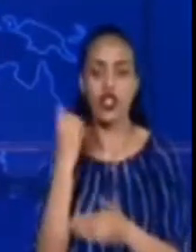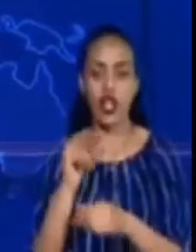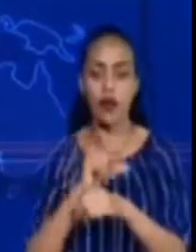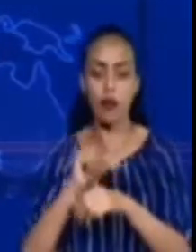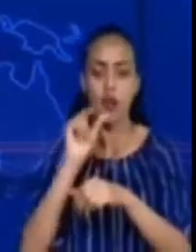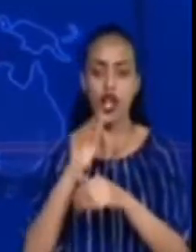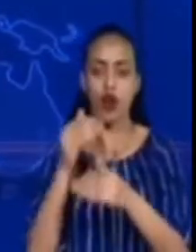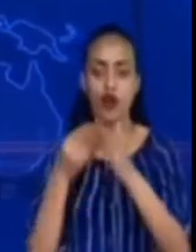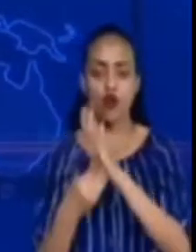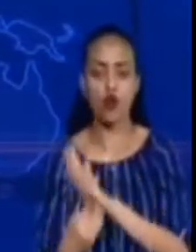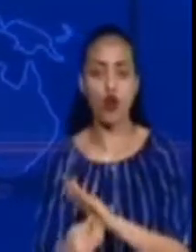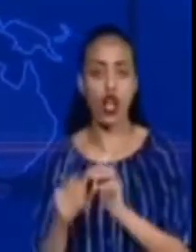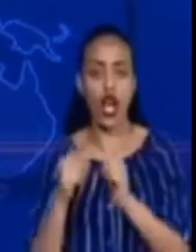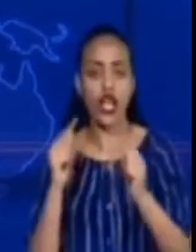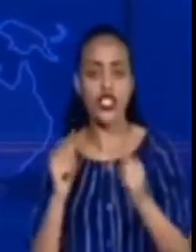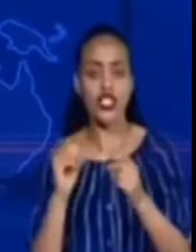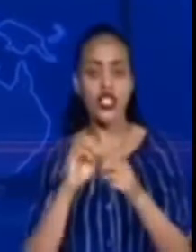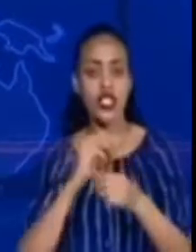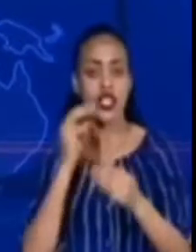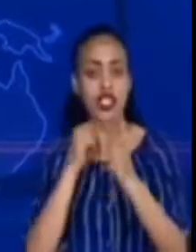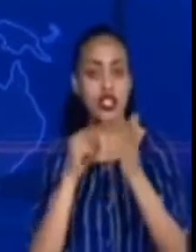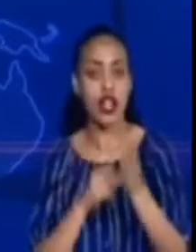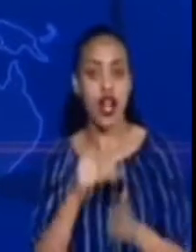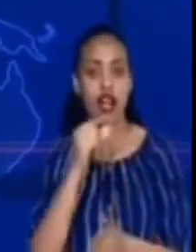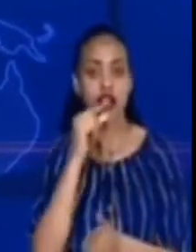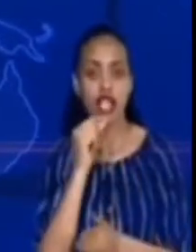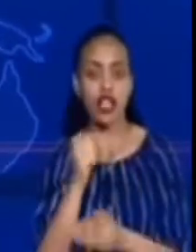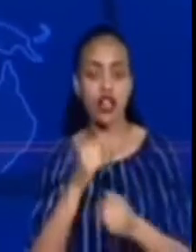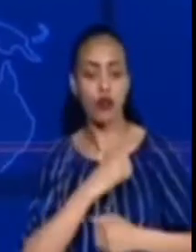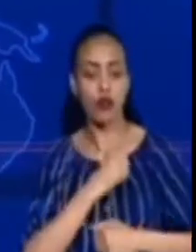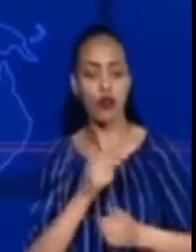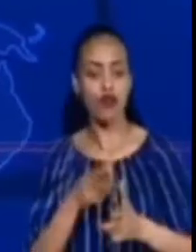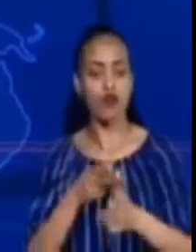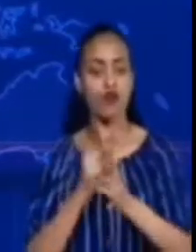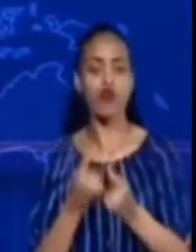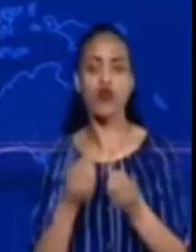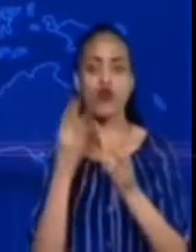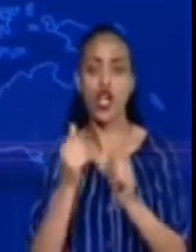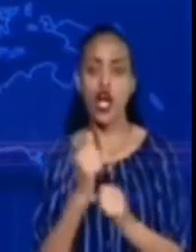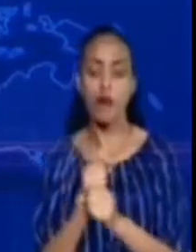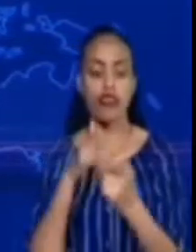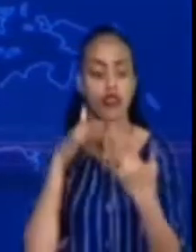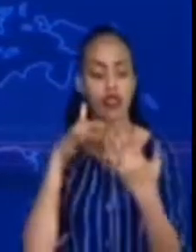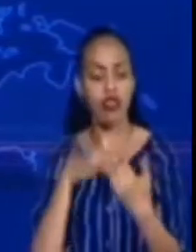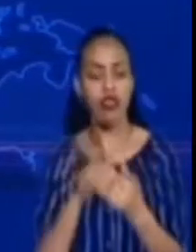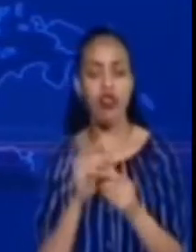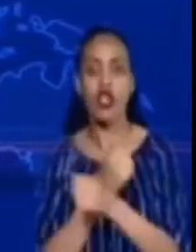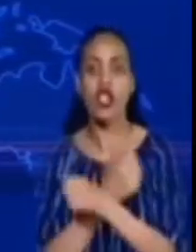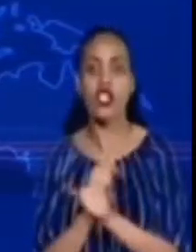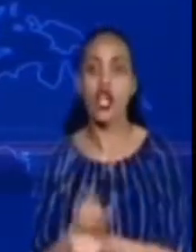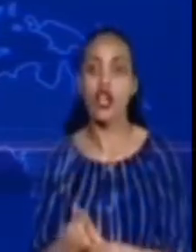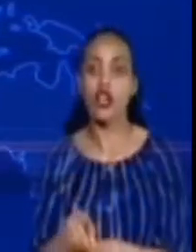ይሰጠ ደረቱን ለሞት ይሰጠ ጀግና ነው አህመዲን ጀበል አንተ ቆሻሻ እንዳንተ ሀገር